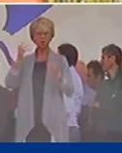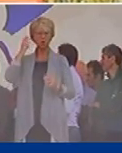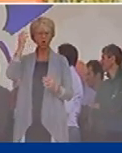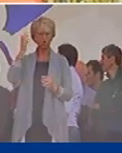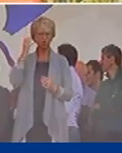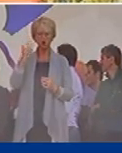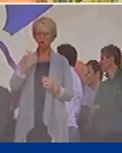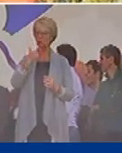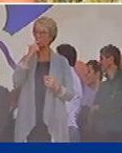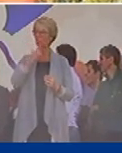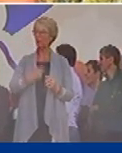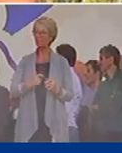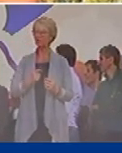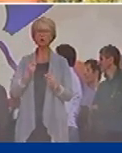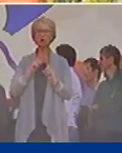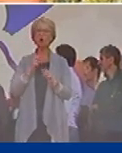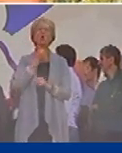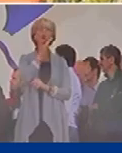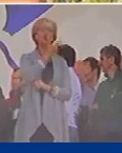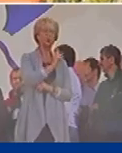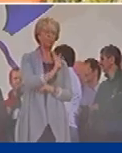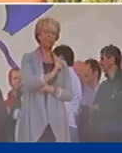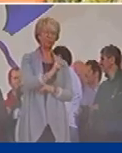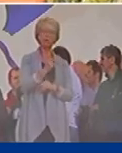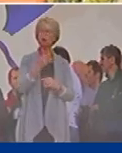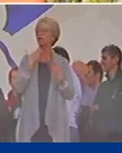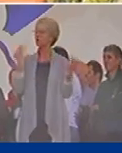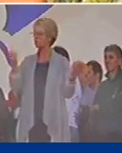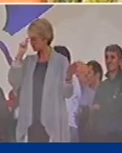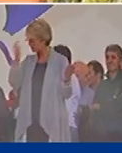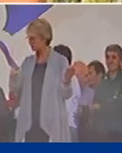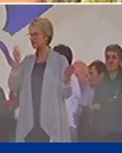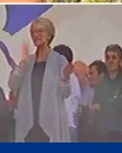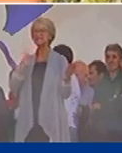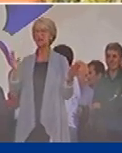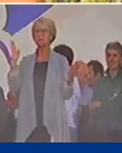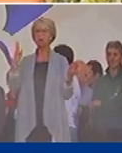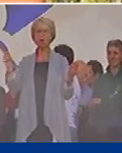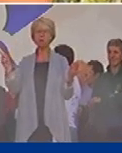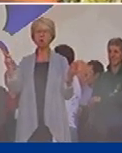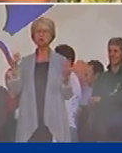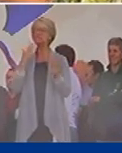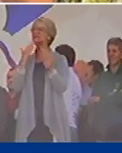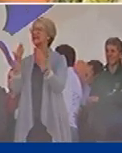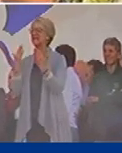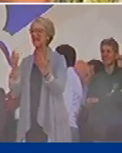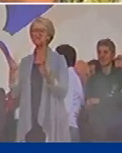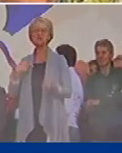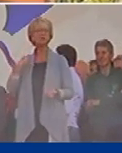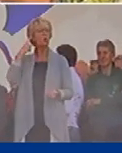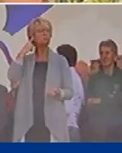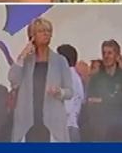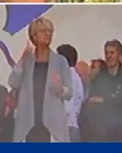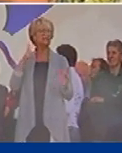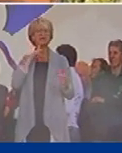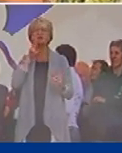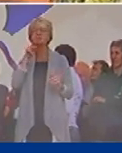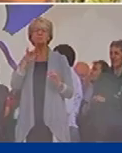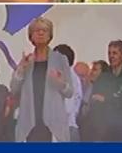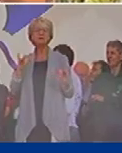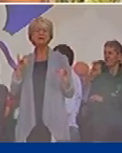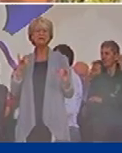essere una persona e non un numero. Io sarò sempre grato a Umberto Bossi per quello che ha fatto e non mi sentirete mai